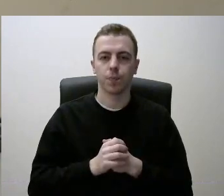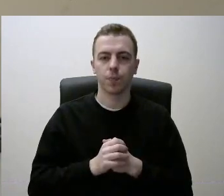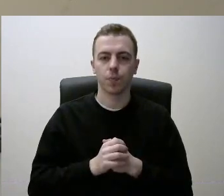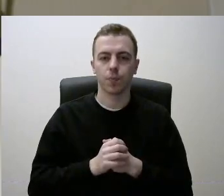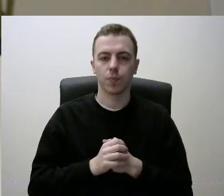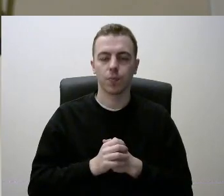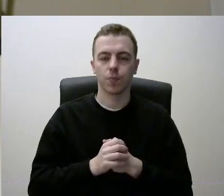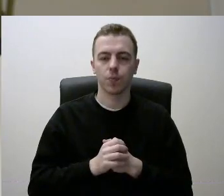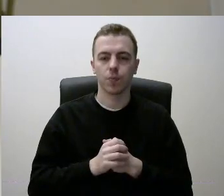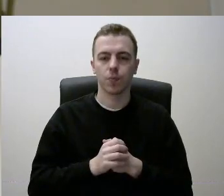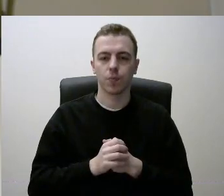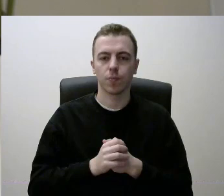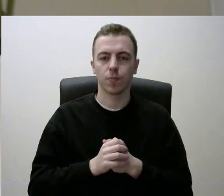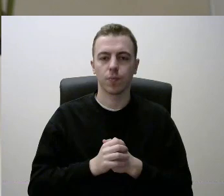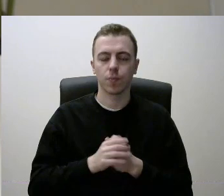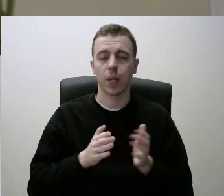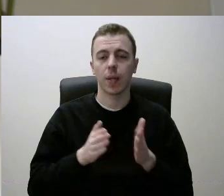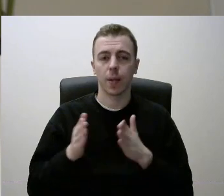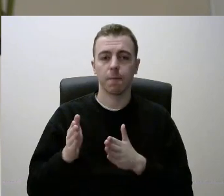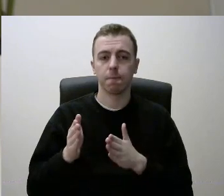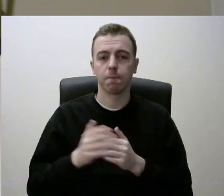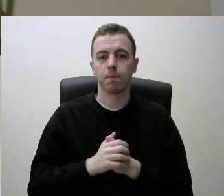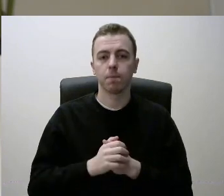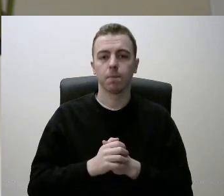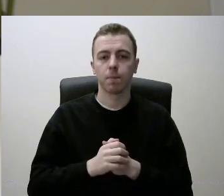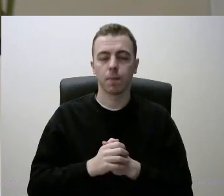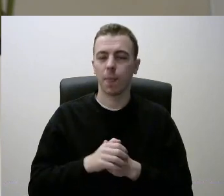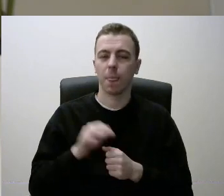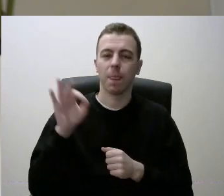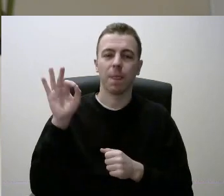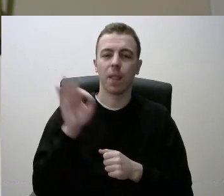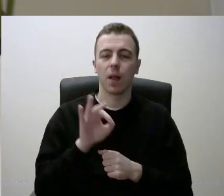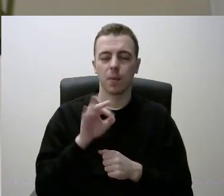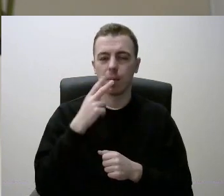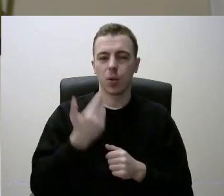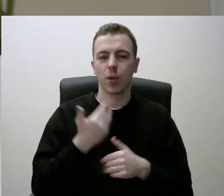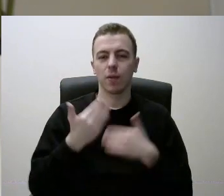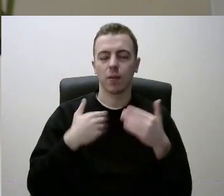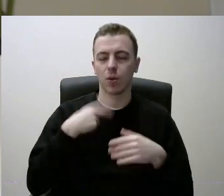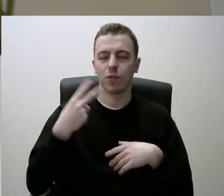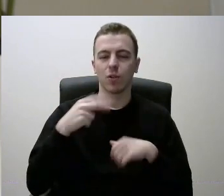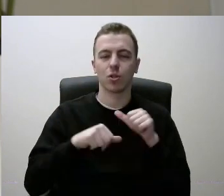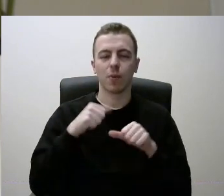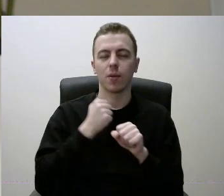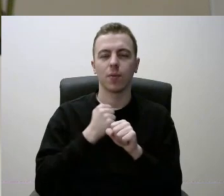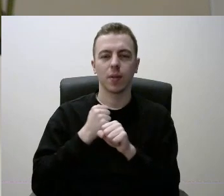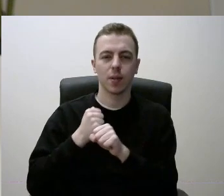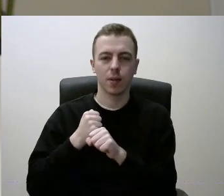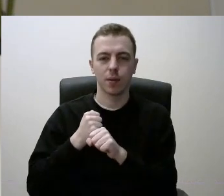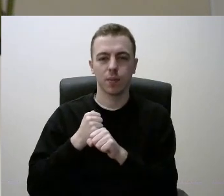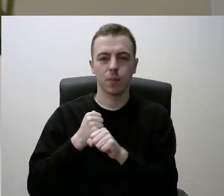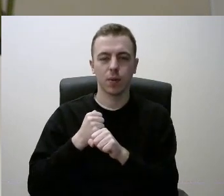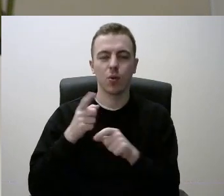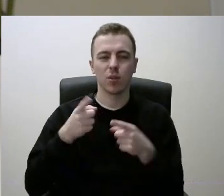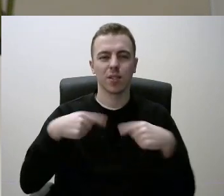Klaipėdai. Na, dažniausiai, kaip rodė gyvenimas, 20 metų dirbant šioje